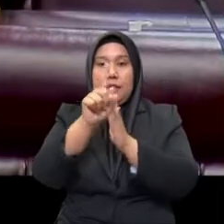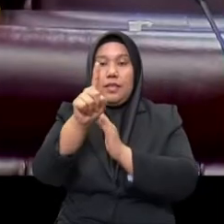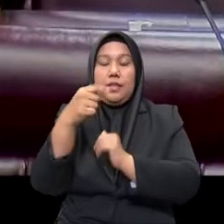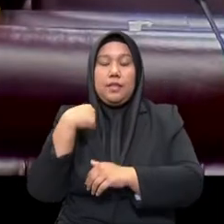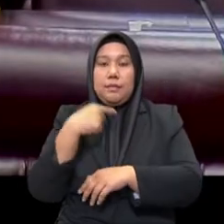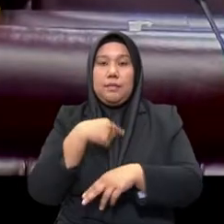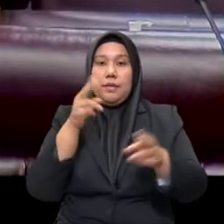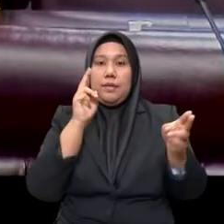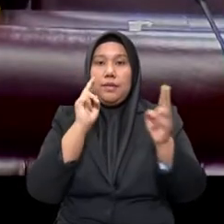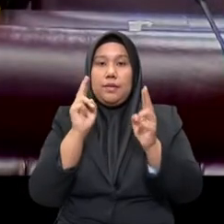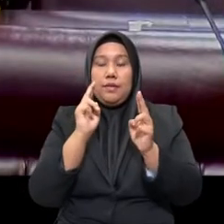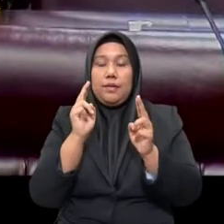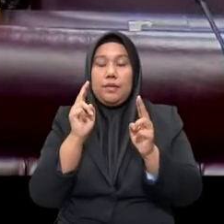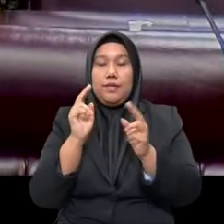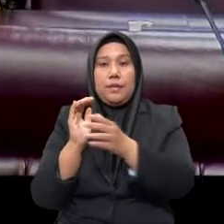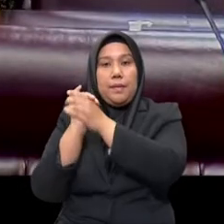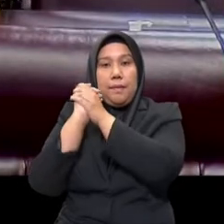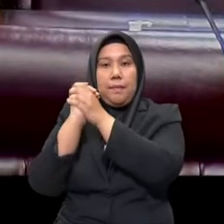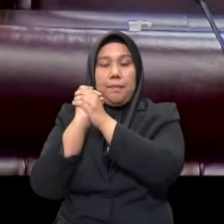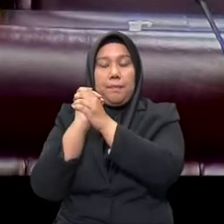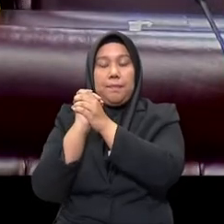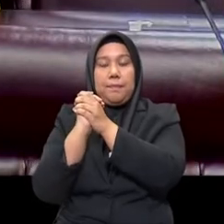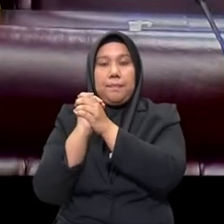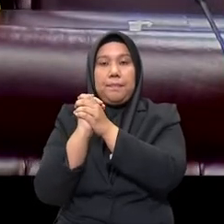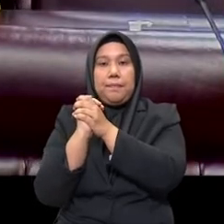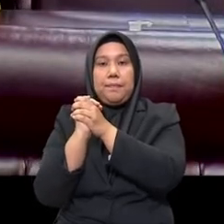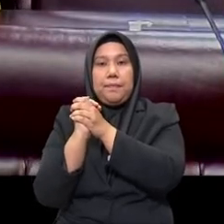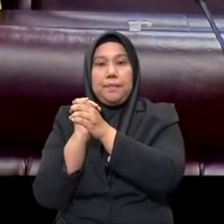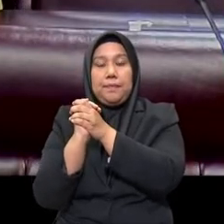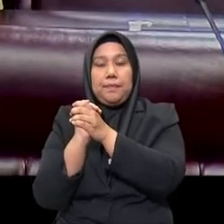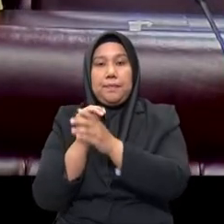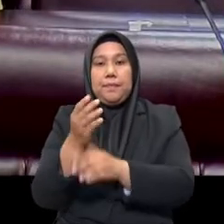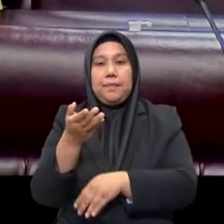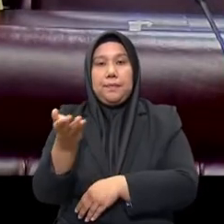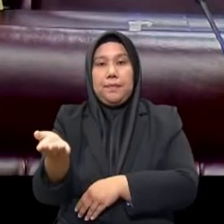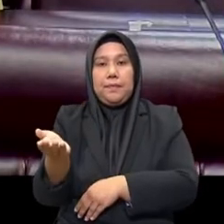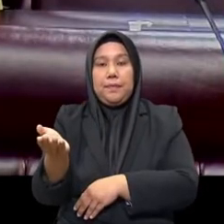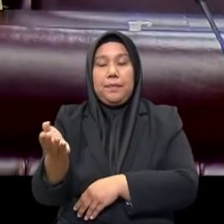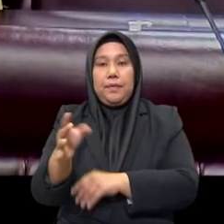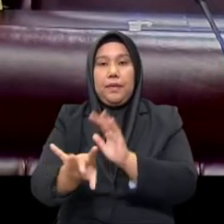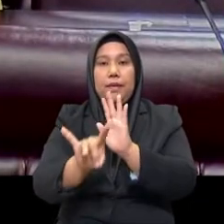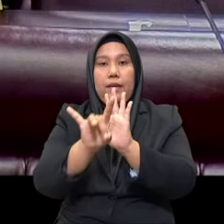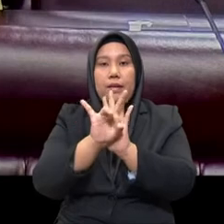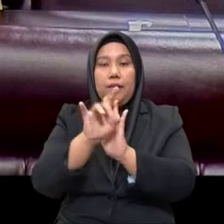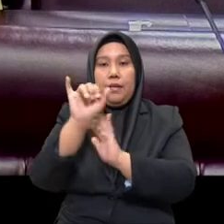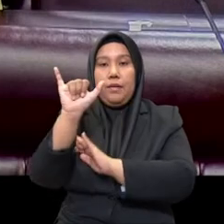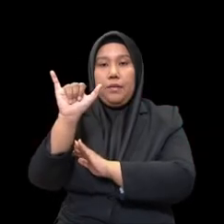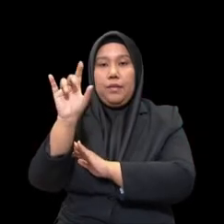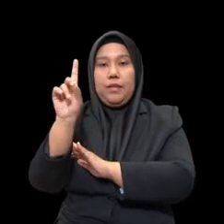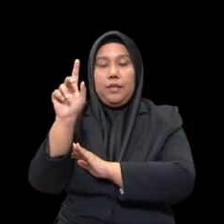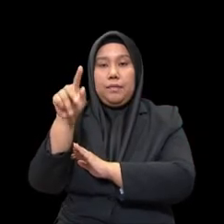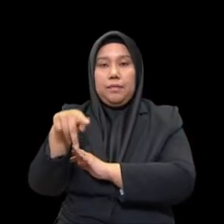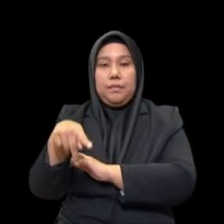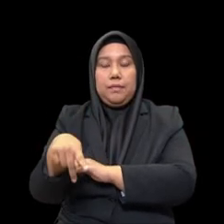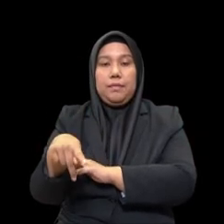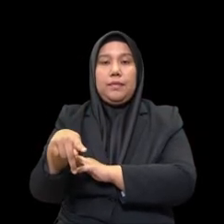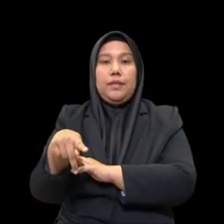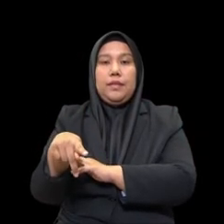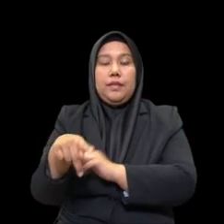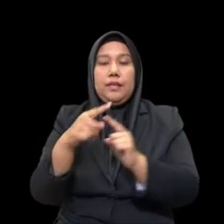Kamkan ucapan sini tahniah kepada Datuk di atas pelantikan sebagai yang dipertua Dewan Negara